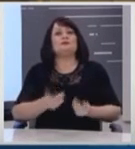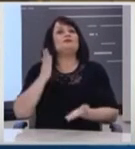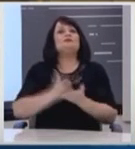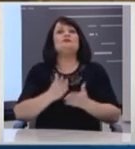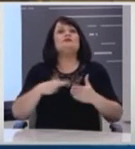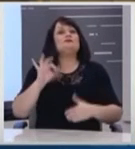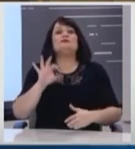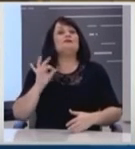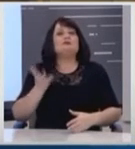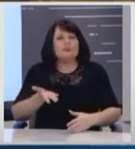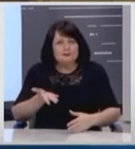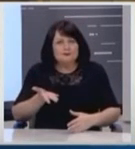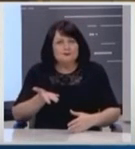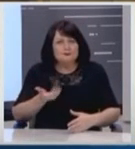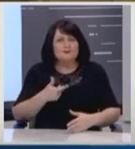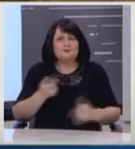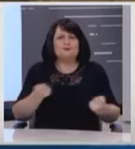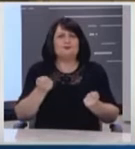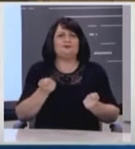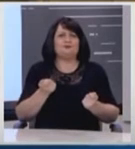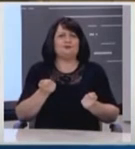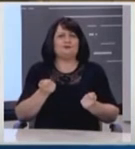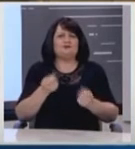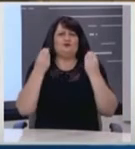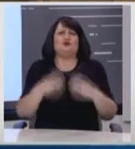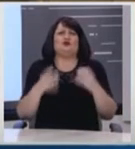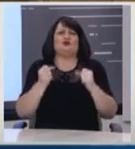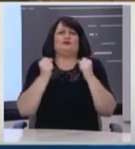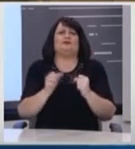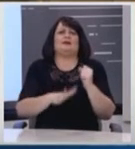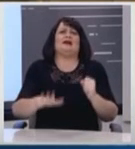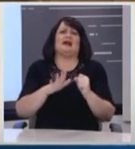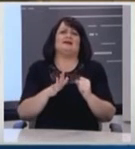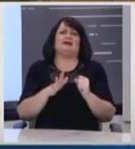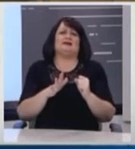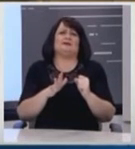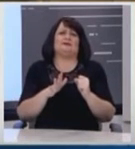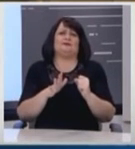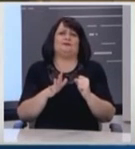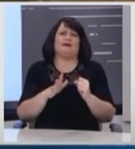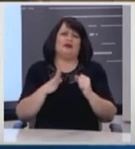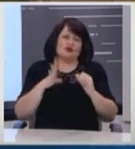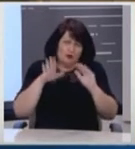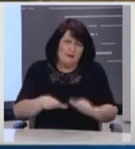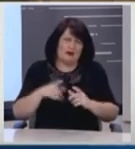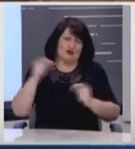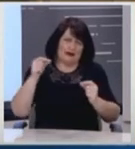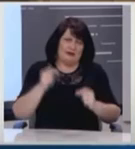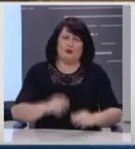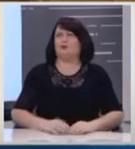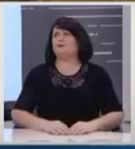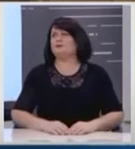τους, και έτσι τον κάνουν όλο και χειρότερο αυτό το συσχετισμό για τους λαούς. Όταν όλοι